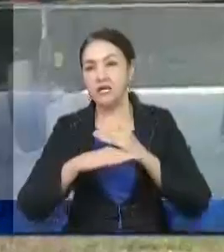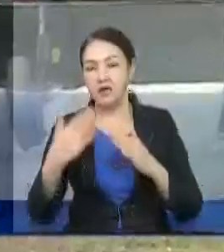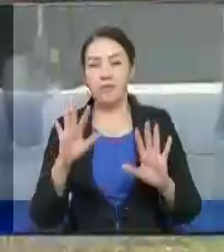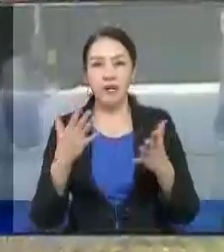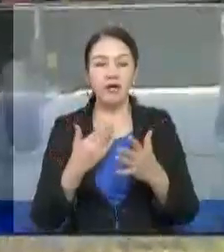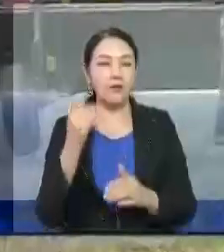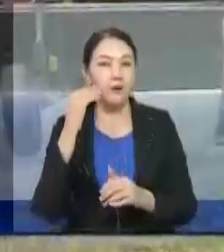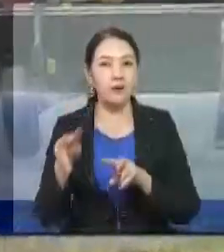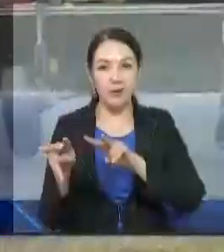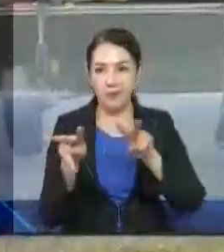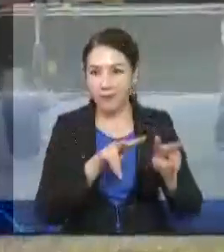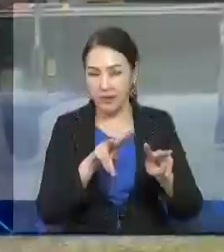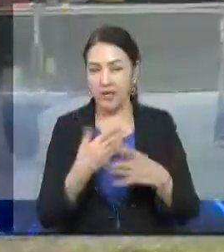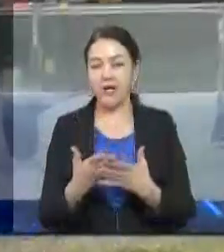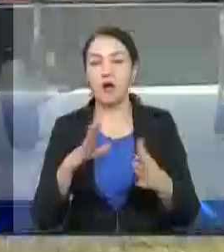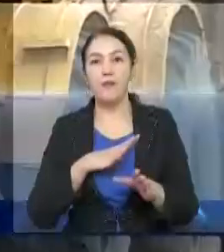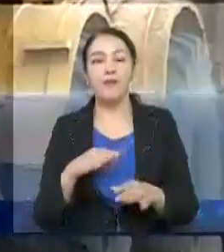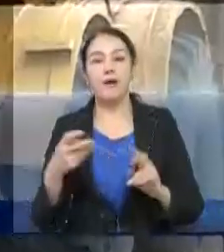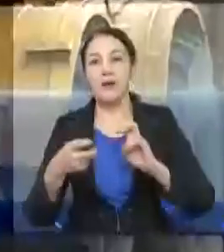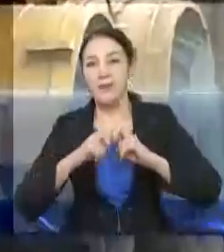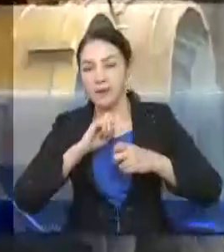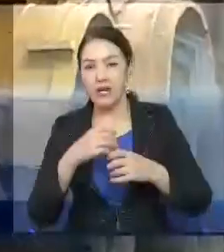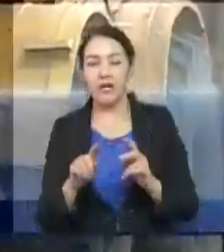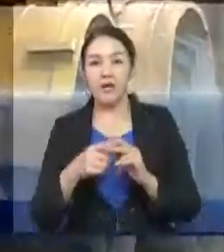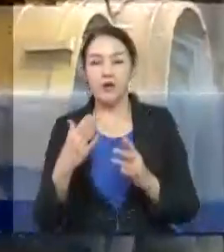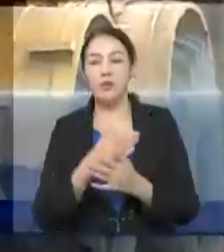находится на постоянном контроле. В результате повреждения